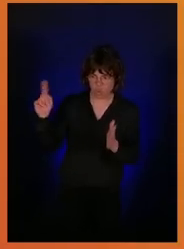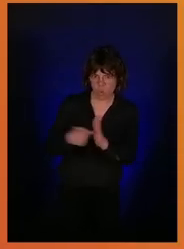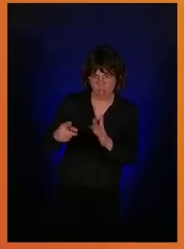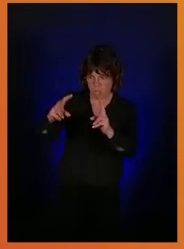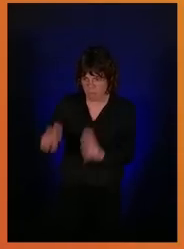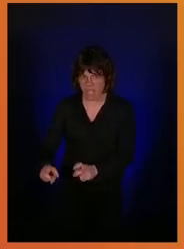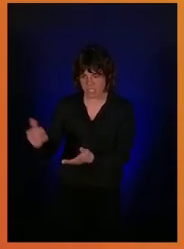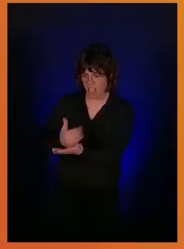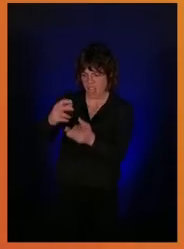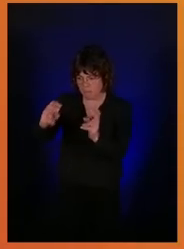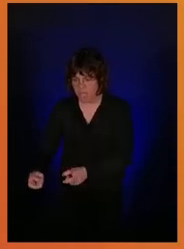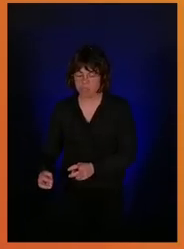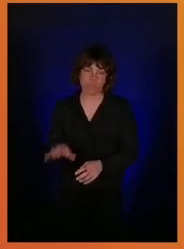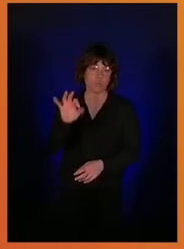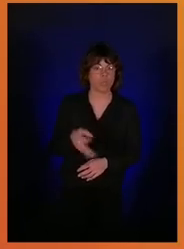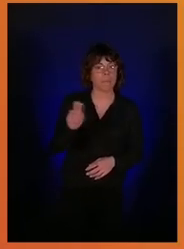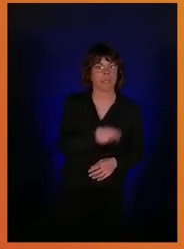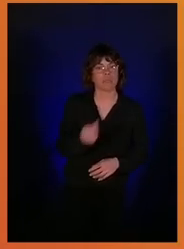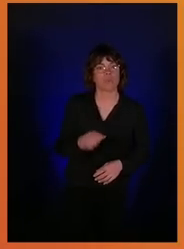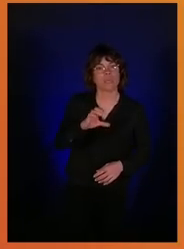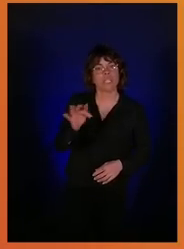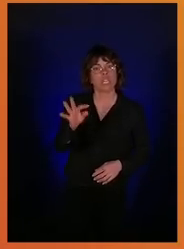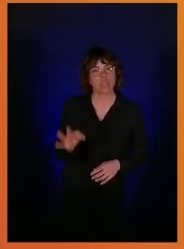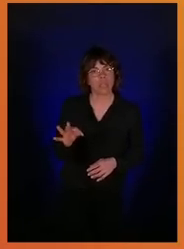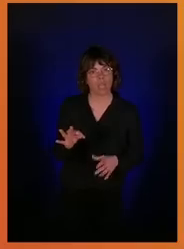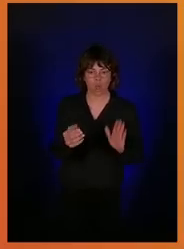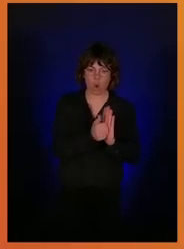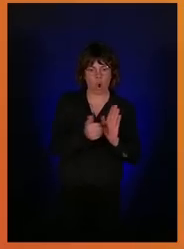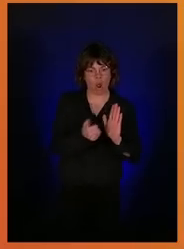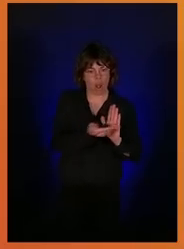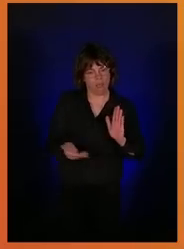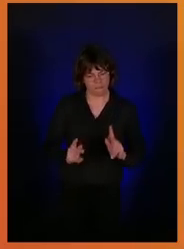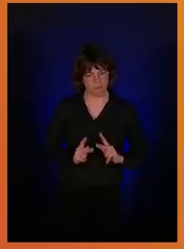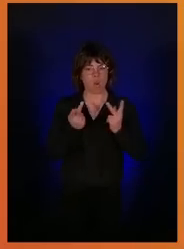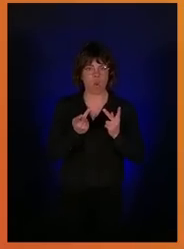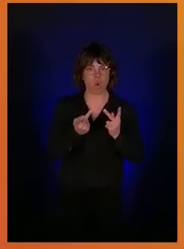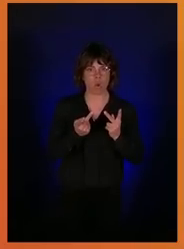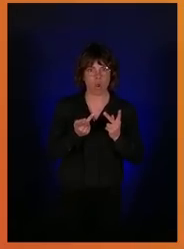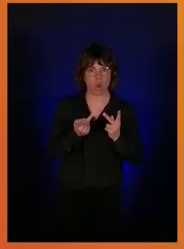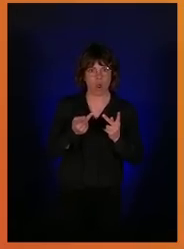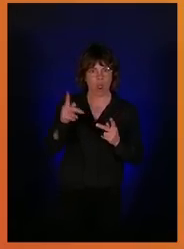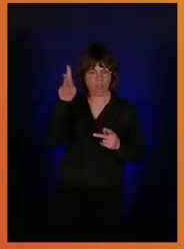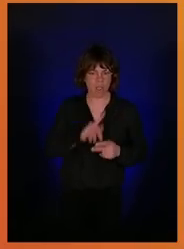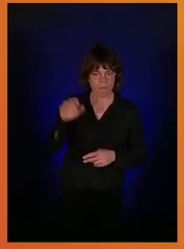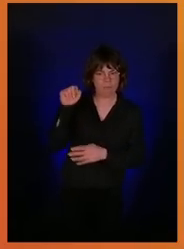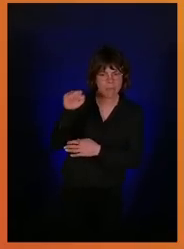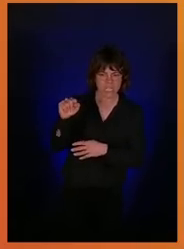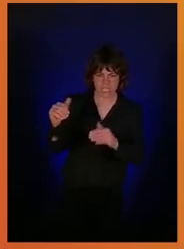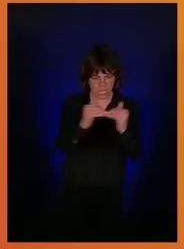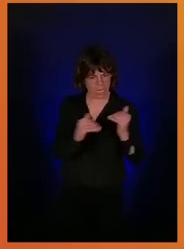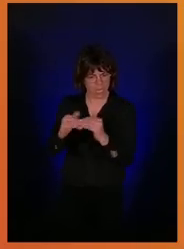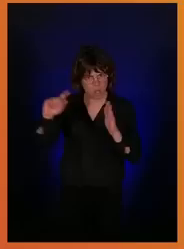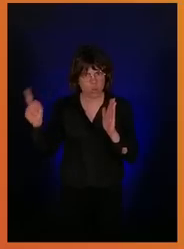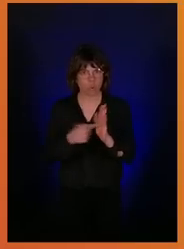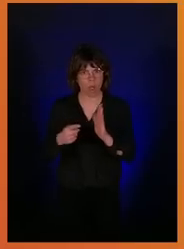pension. Bien sûr, la CGT, elle doit être à la hauteur de ses valeurs. Féminisme, égalité des droits,